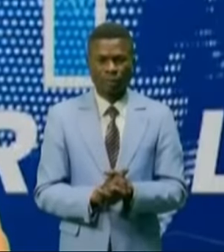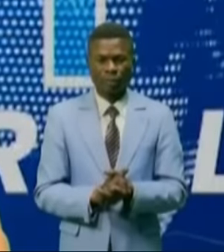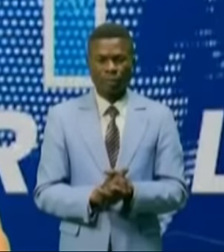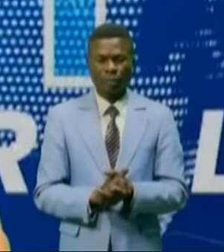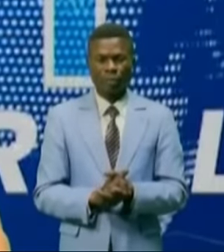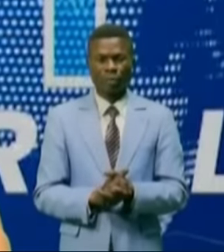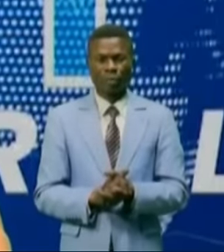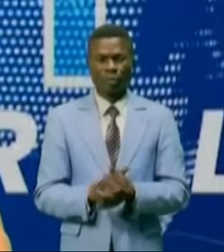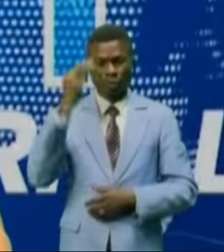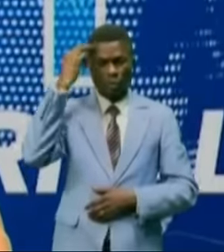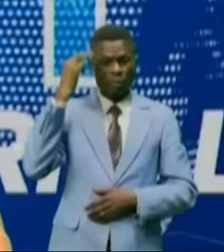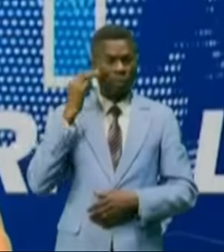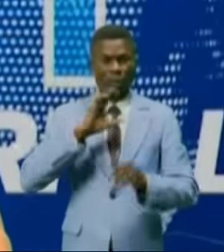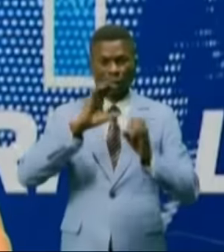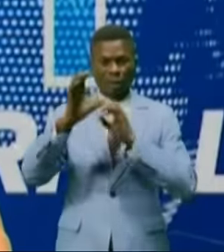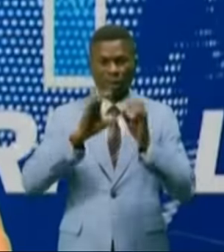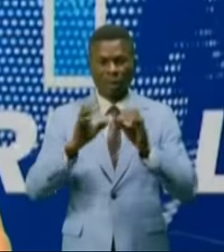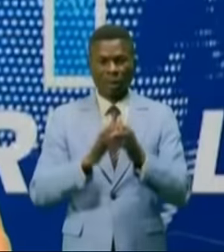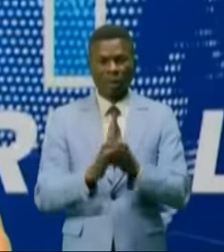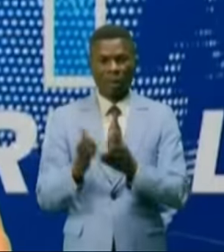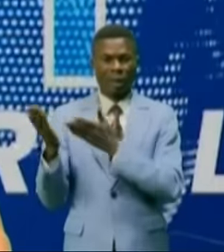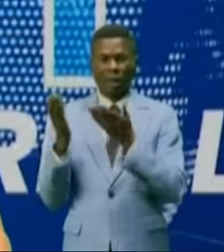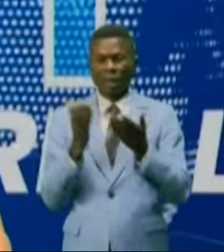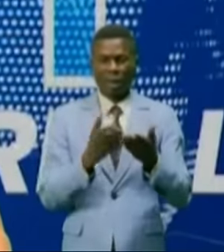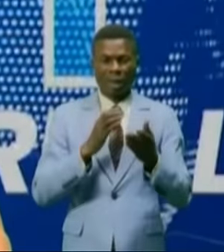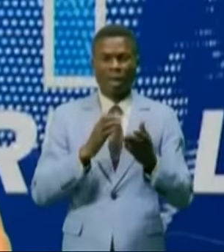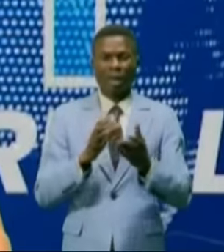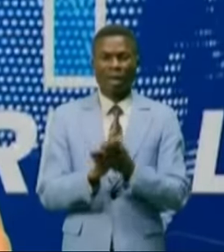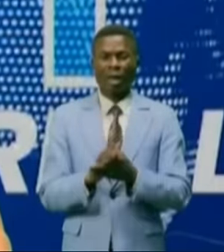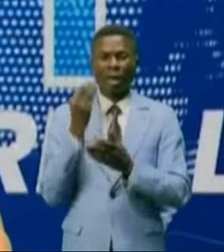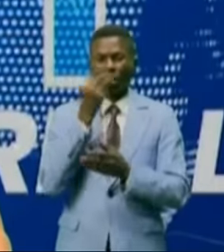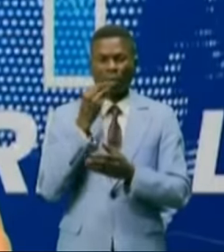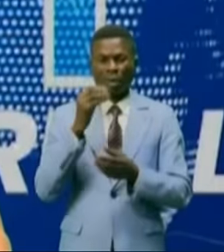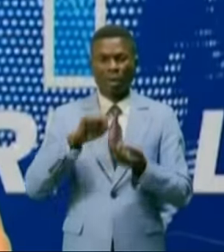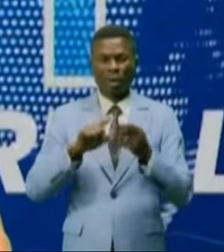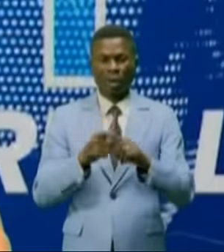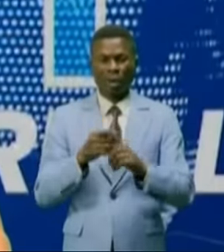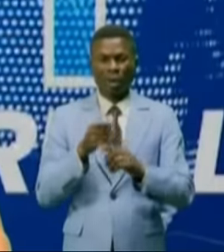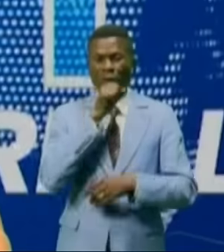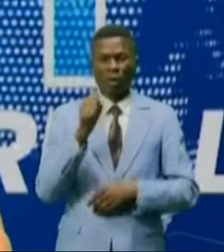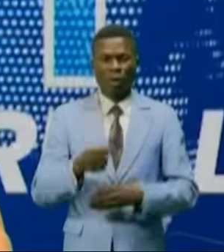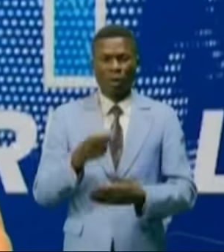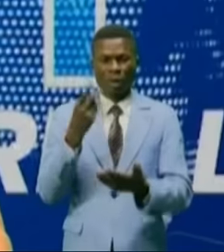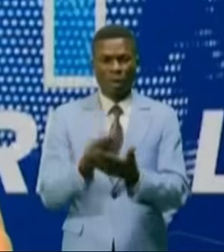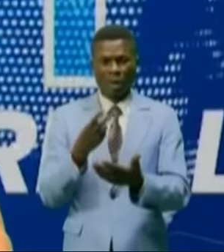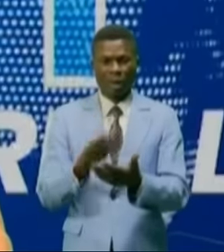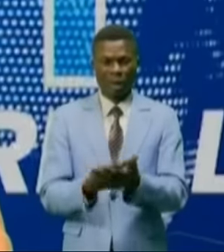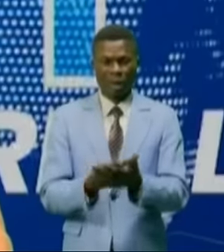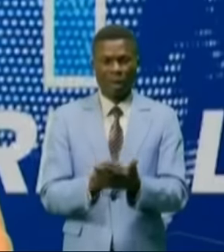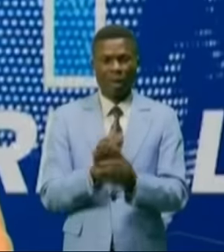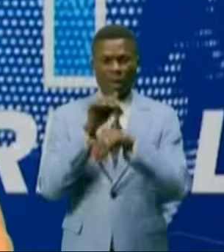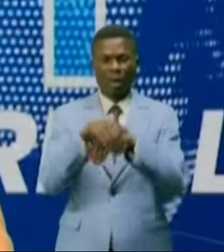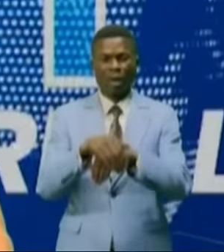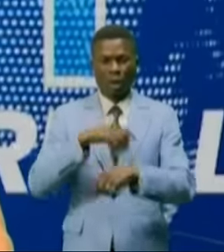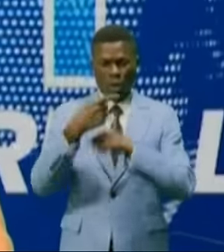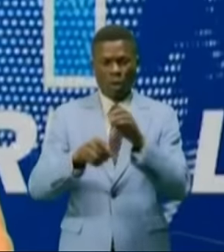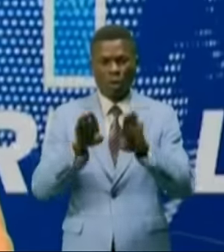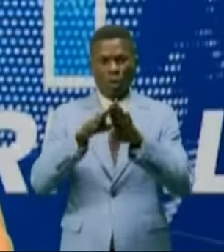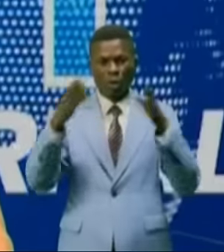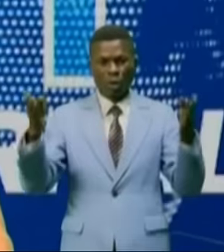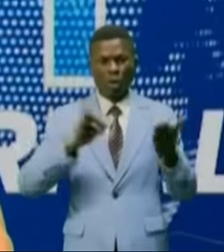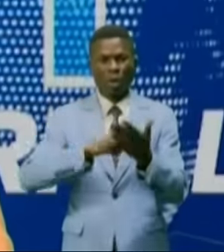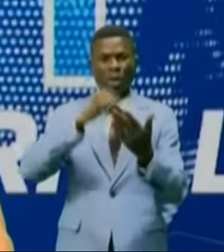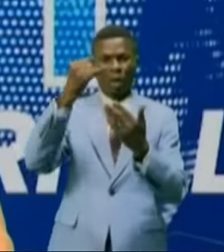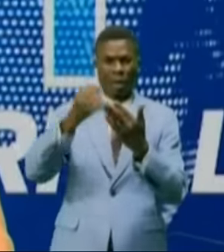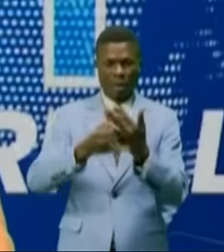Et puis le ministre de la Communication et Médias, Patrick Muyaya Katembo, et son collègue sortant des sports ont participé au lancement officiel du